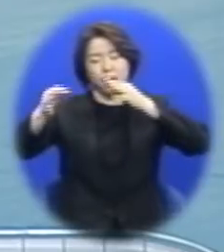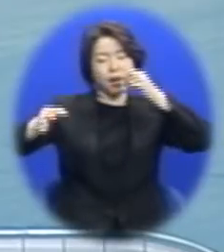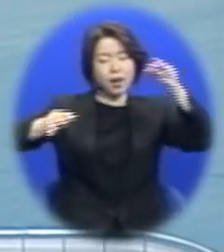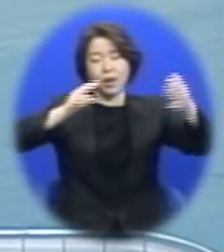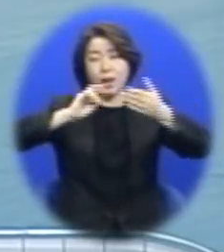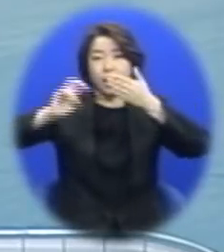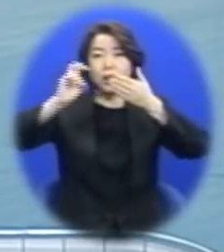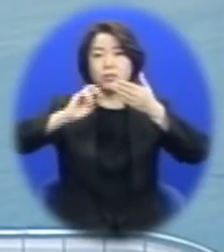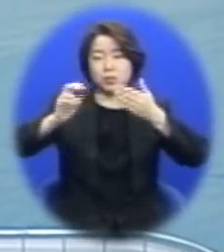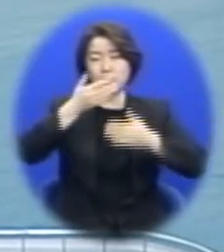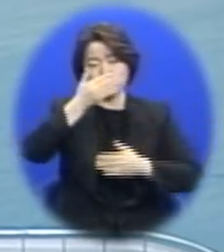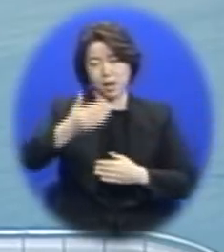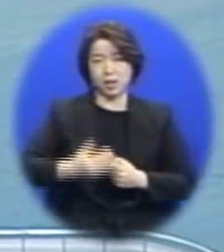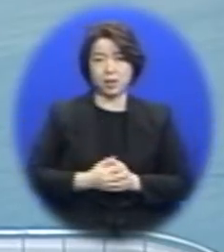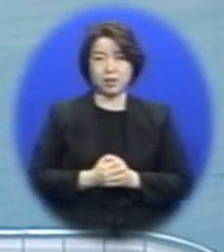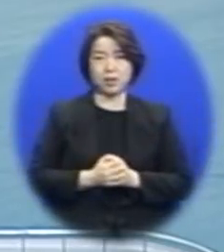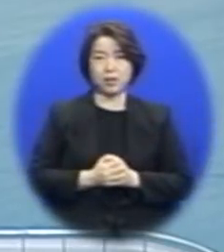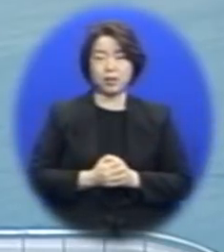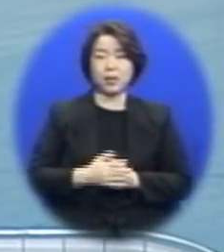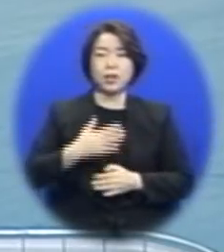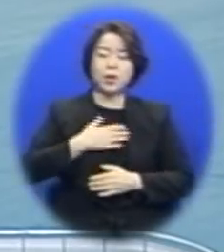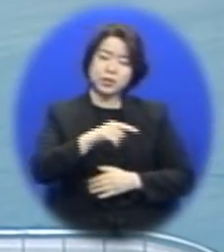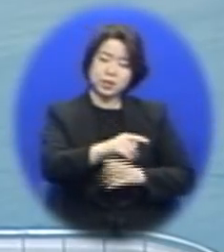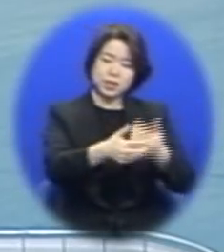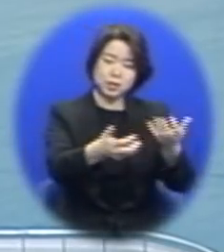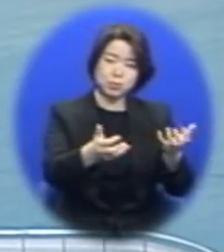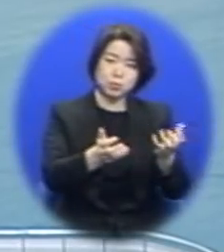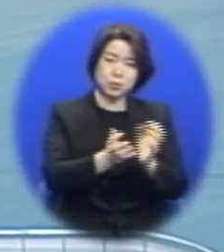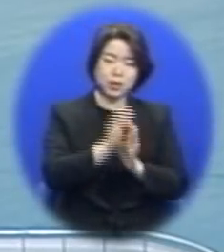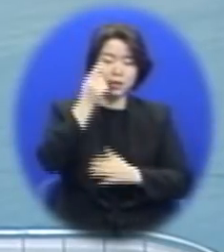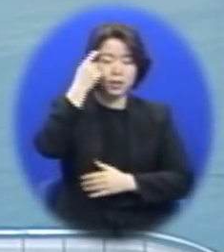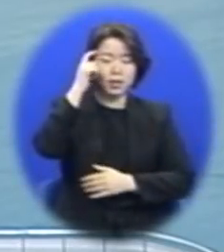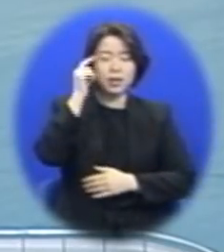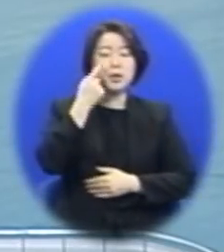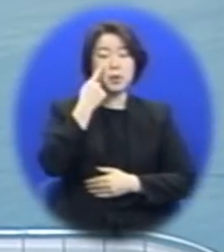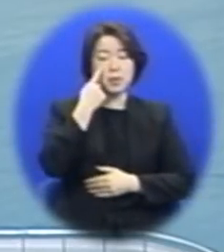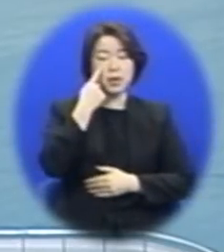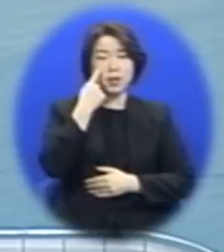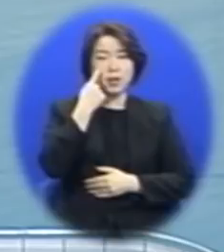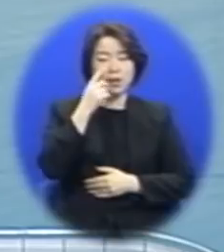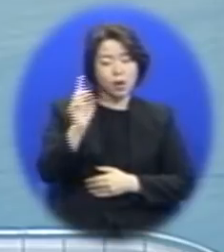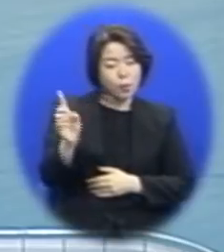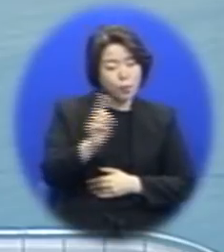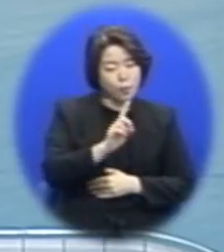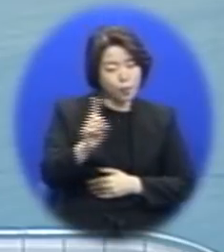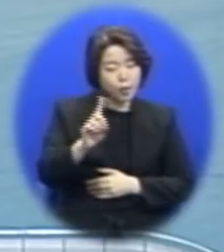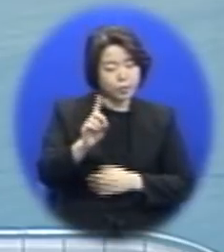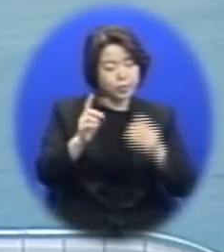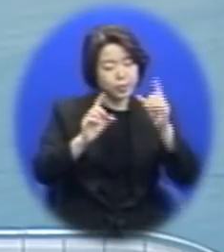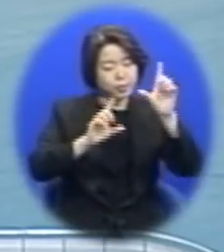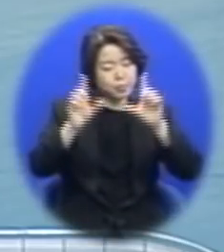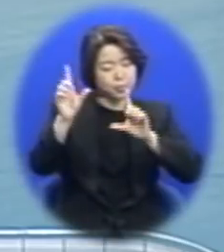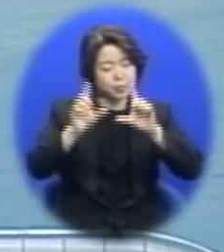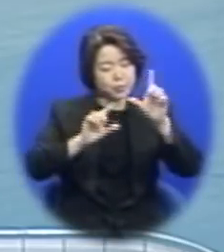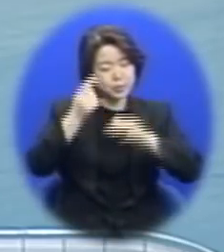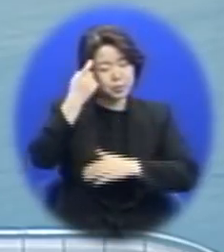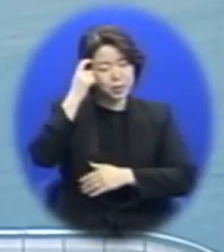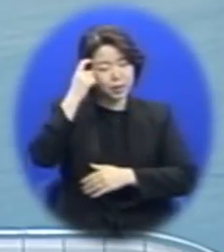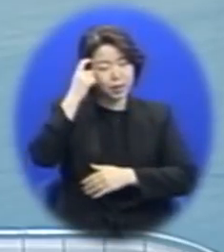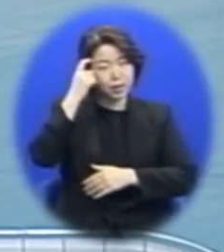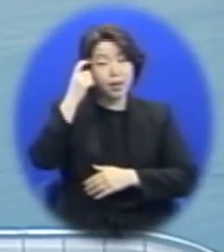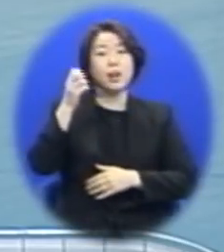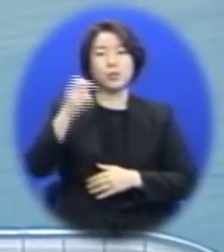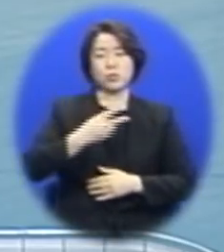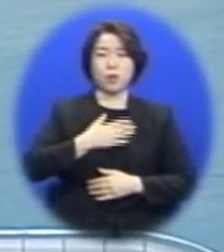찬송하게 저는 이 부분을 잠시 묵상해 보았습니다. 도대체 어떤 광경일까?